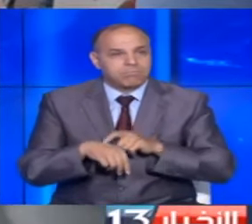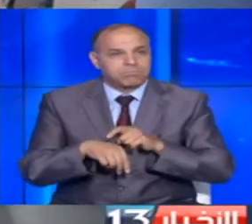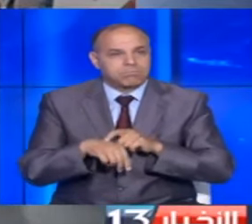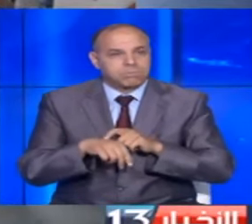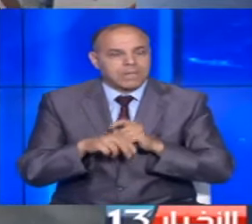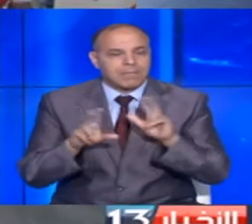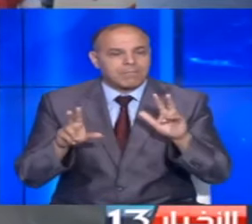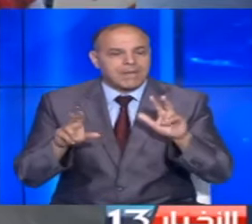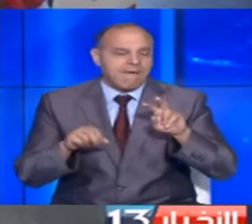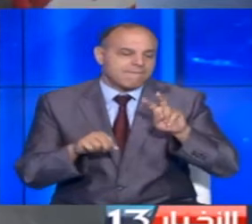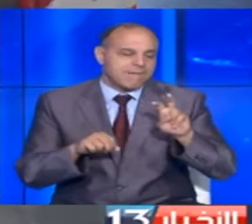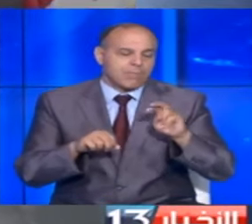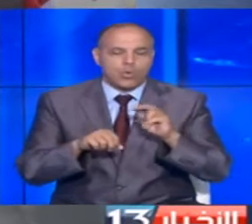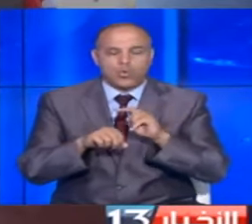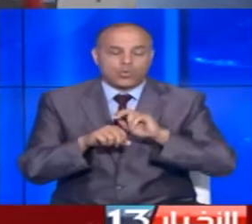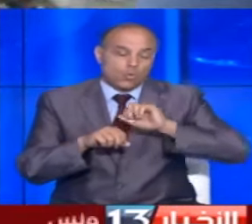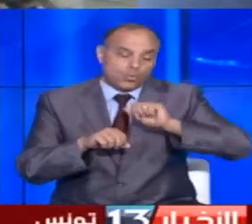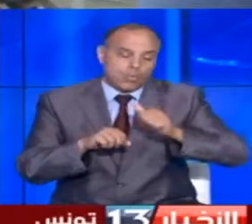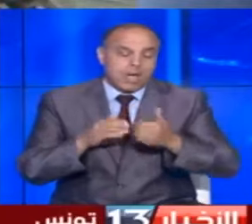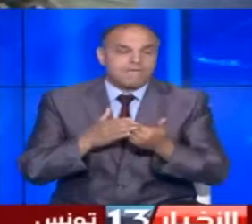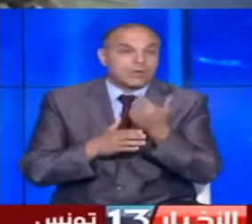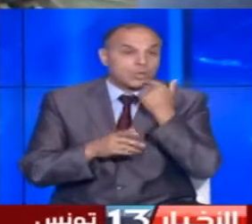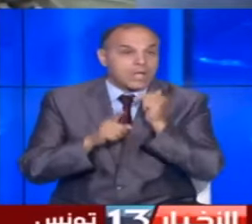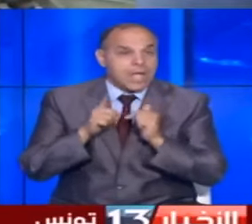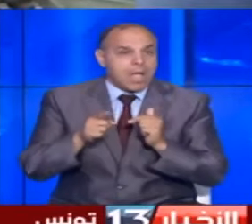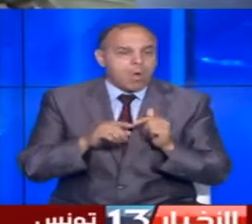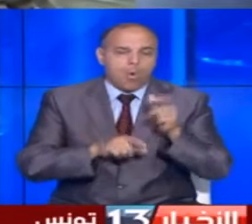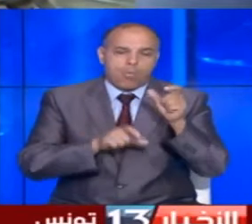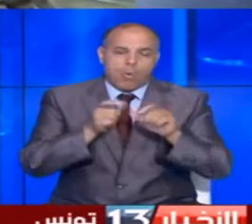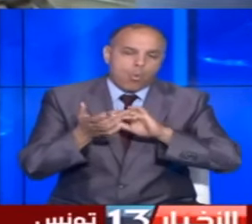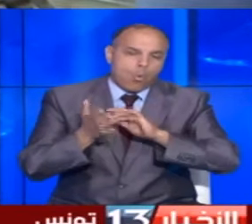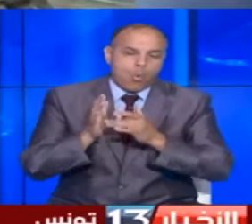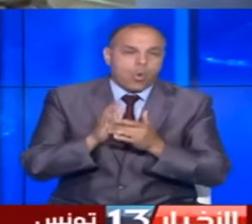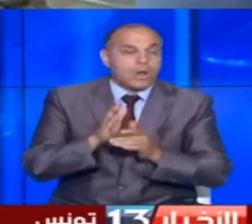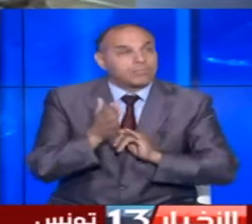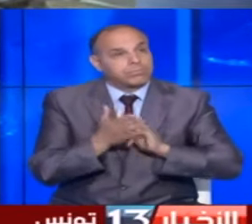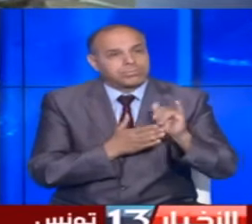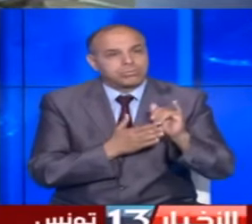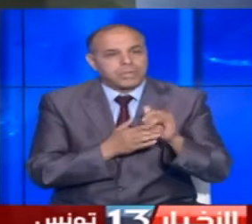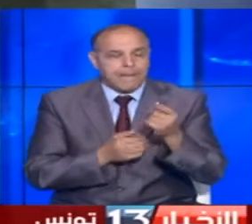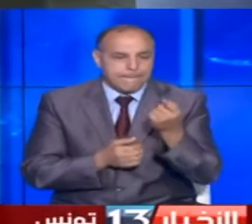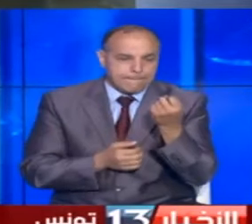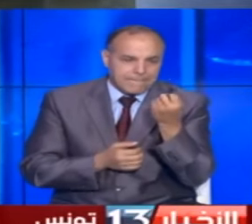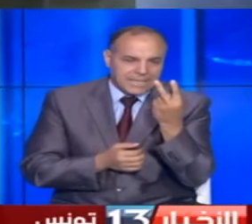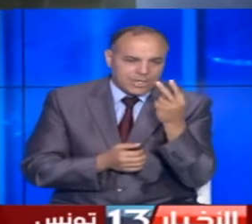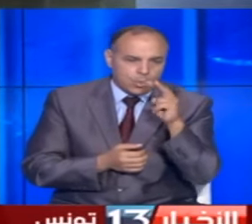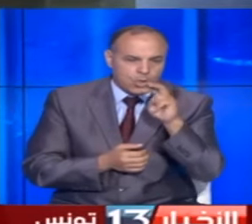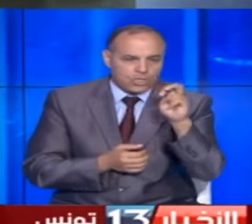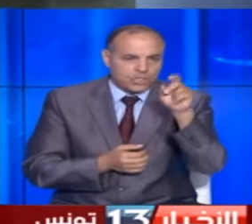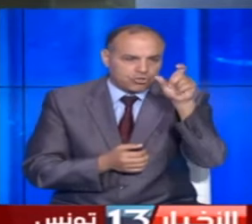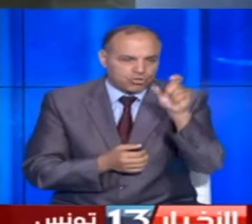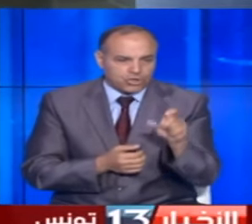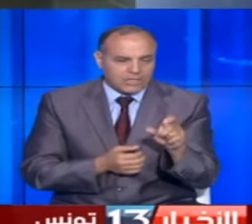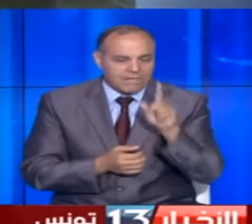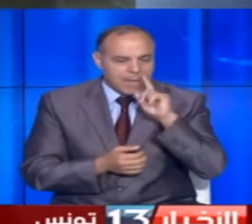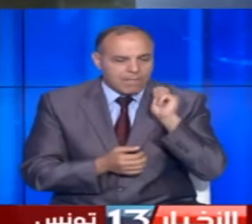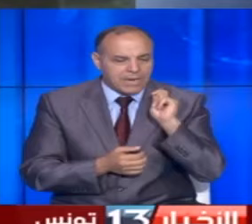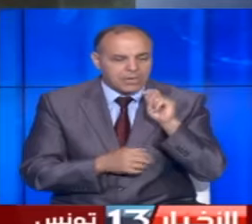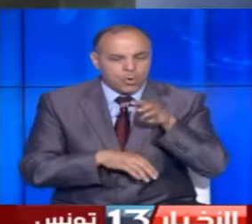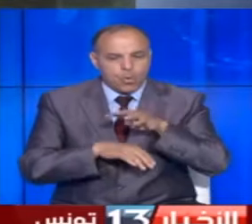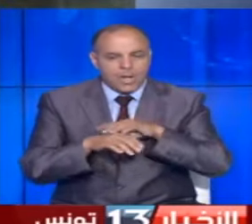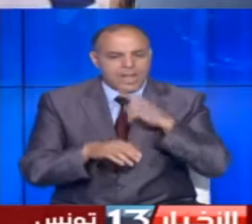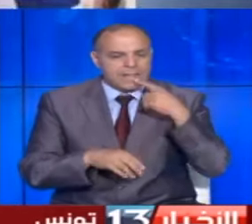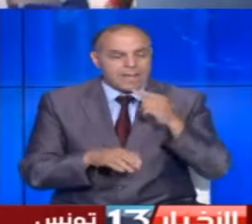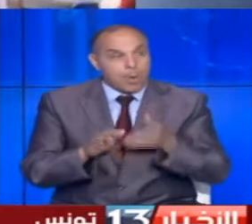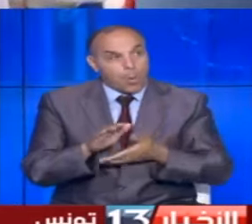الثامنه وعشرين دقيقه مساء ويبلغ عدد الحجيج في هذه الرحله مائتين وعشرين حاجه من ولايتين